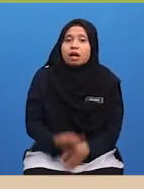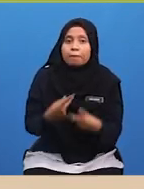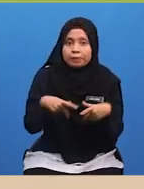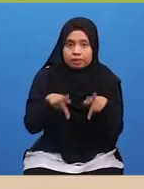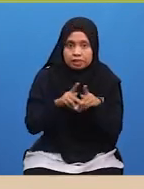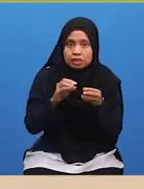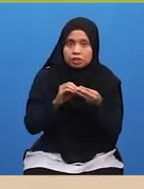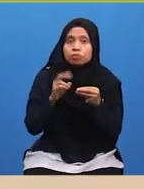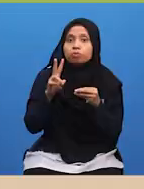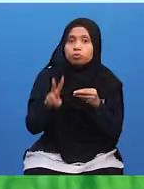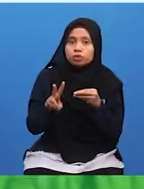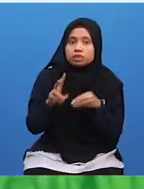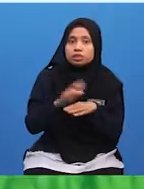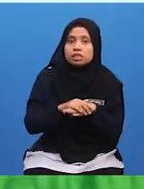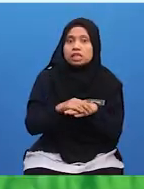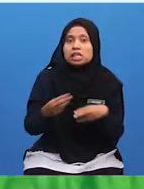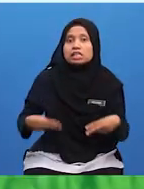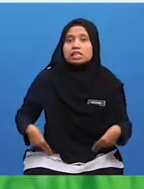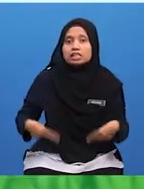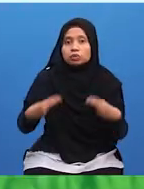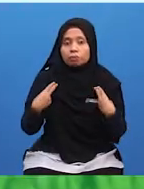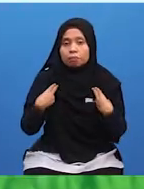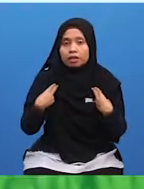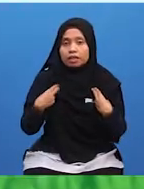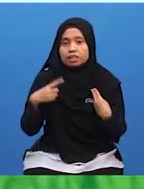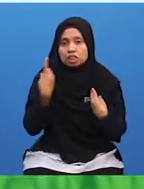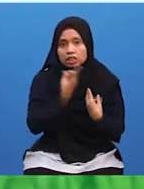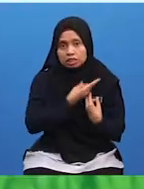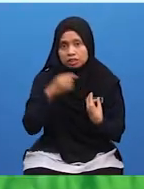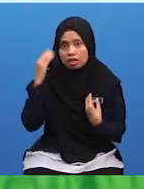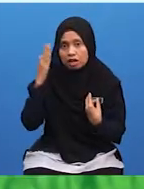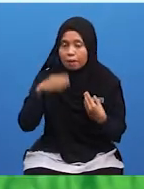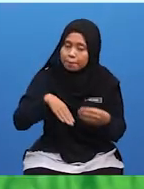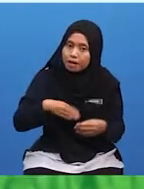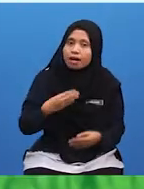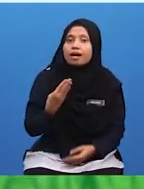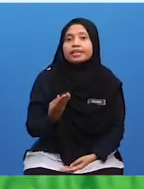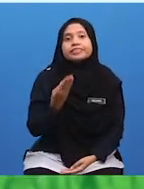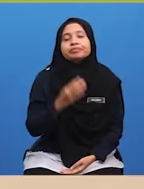Kepentingan yang kedua, kehidupan kita akan berbahagia.